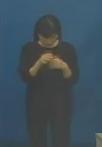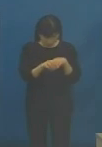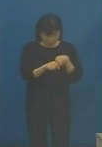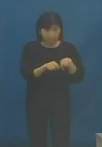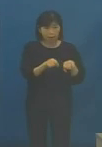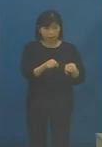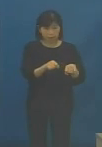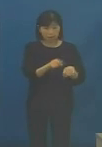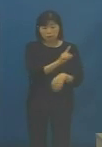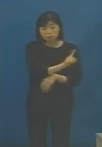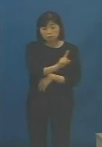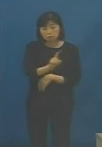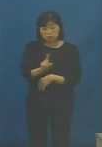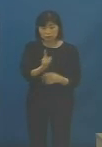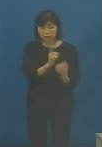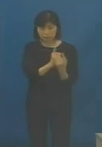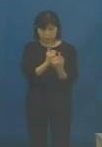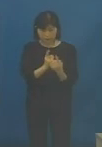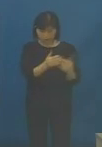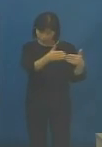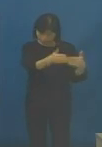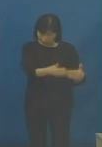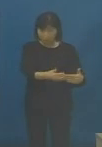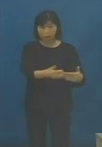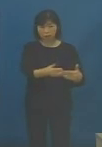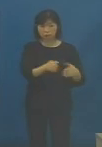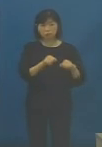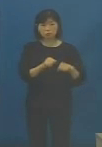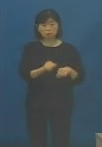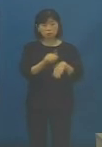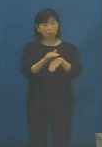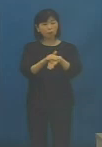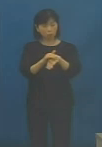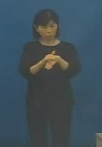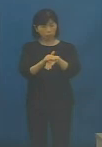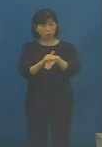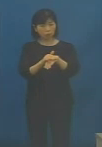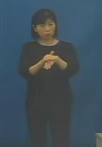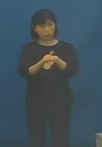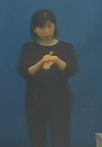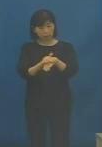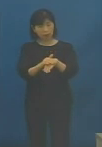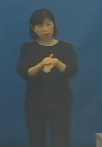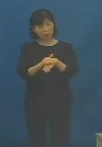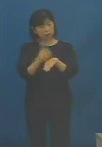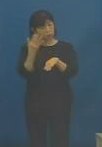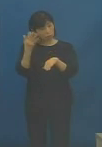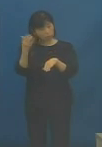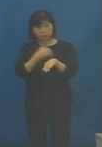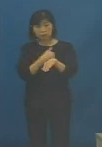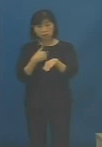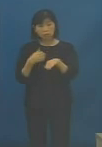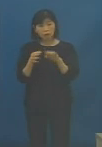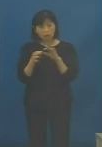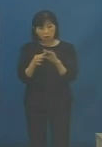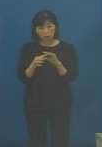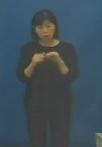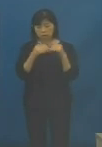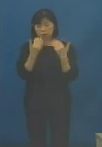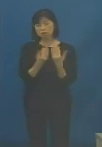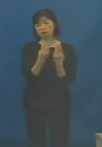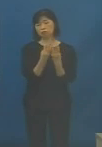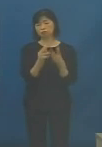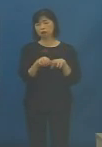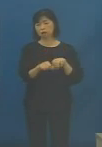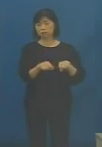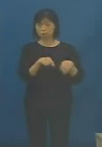一件に対して包囲網を作っていくっていうのがそもそも想定されるから全数把握なんですね。ただ今は今